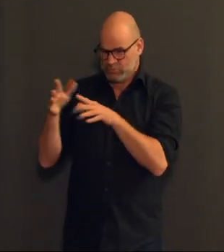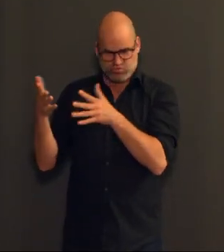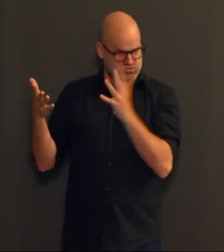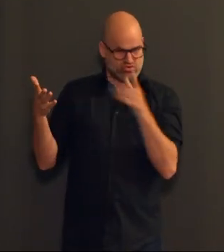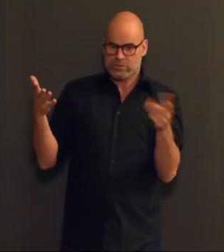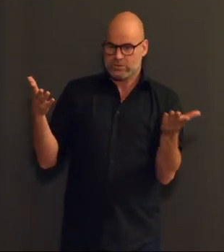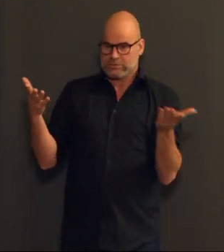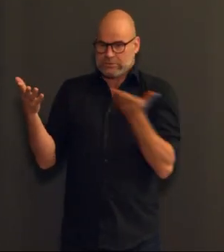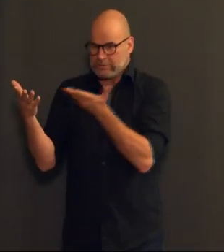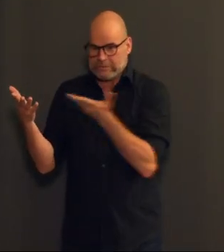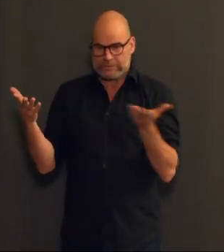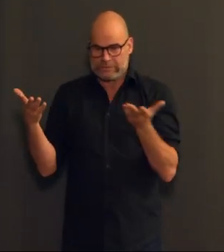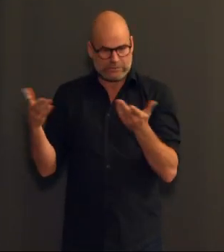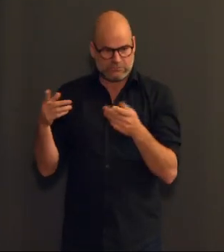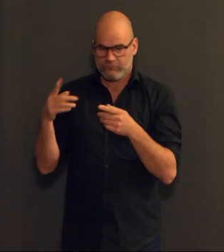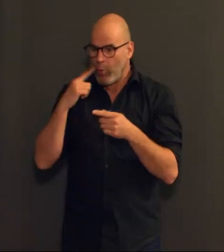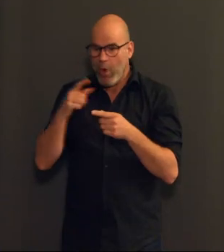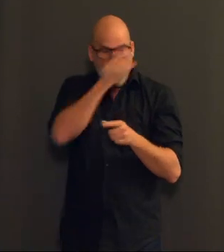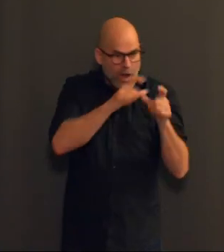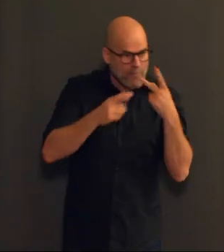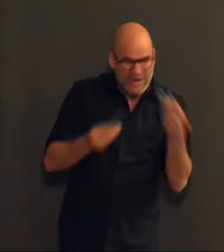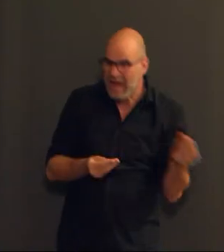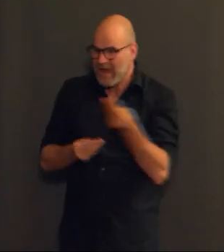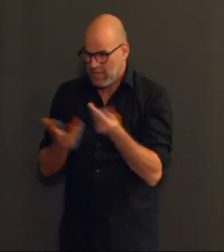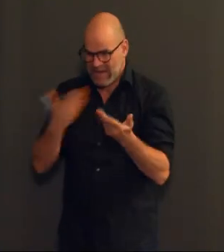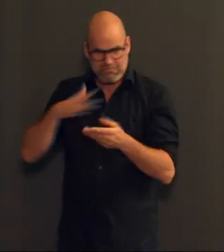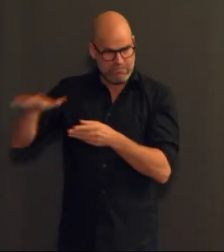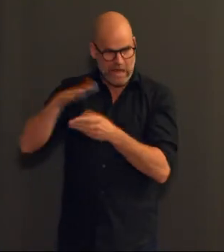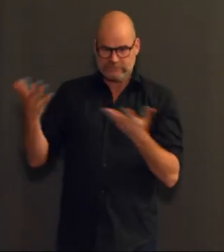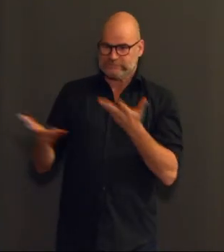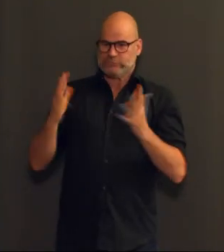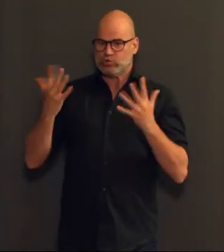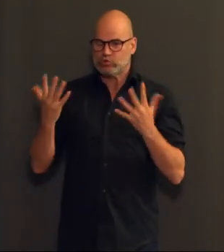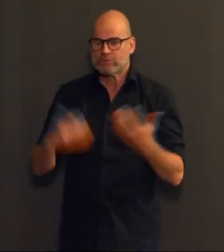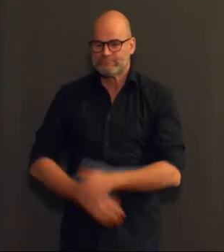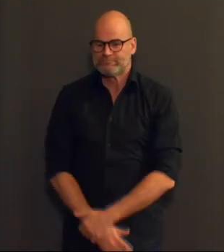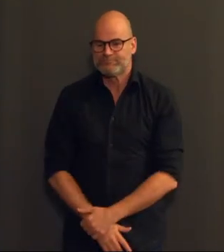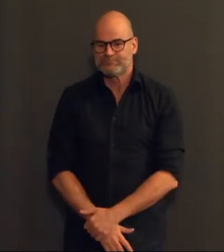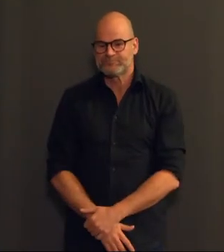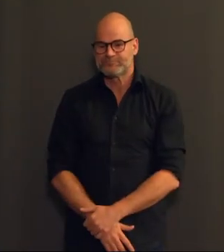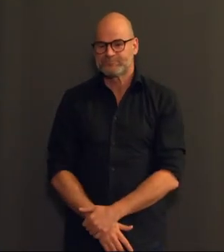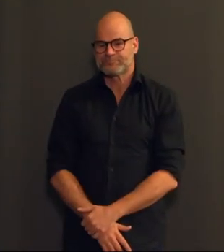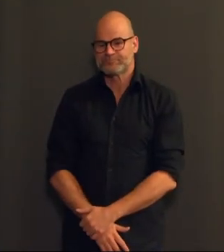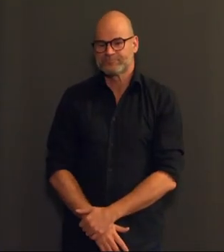Door de heropening van de scholen zal er spoedig terug meer getest worden bij kinderen en tieners.